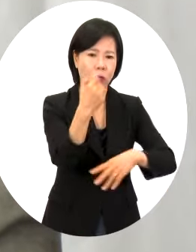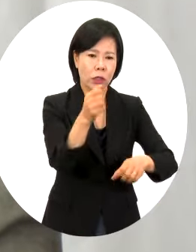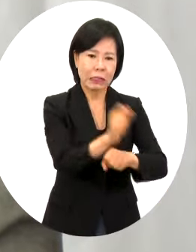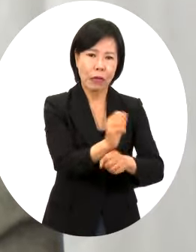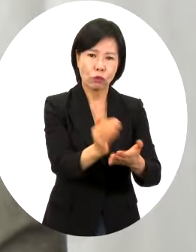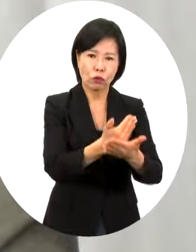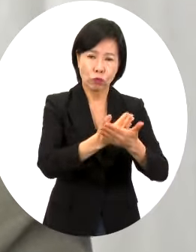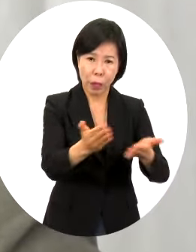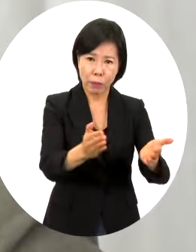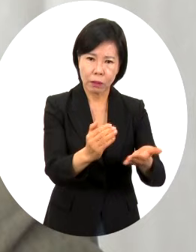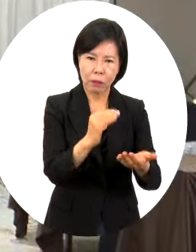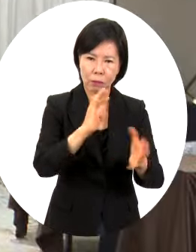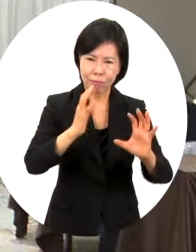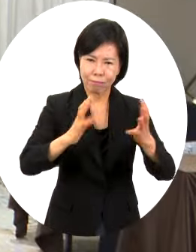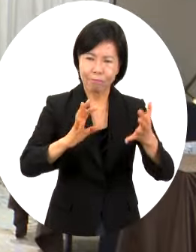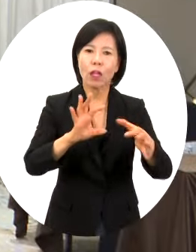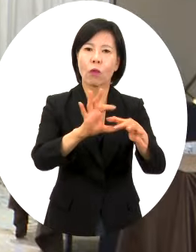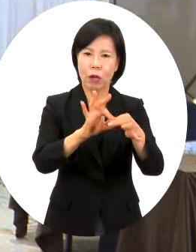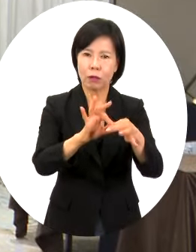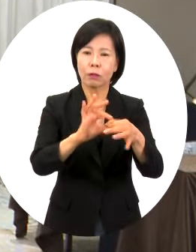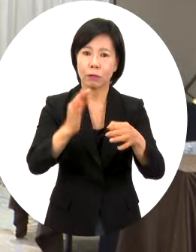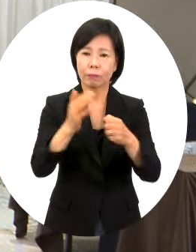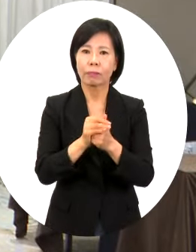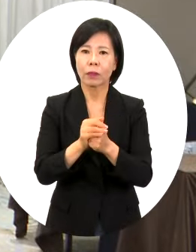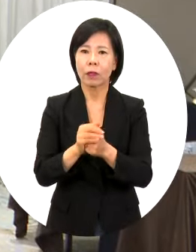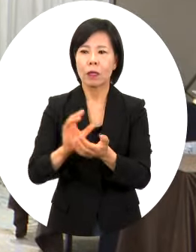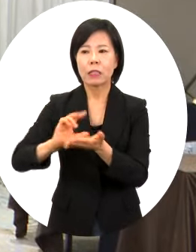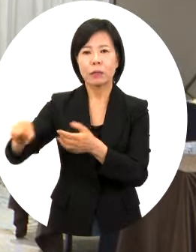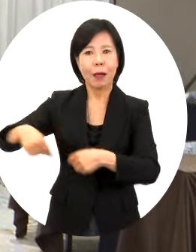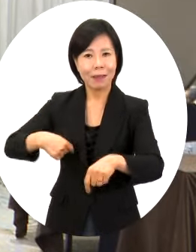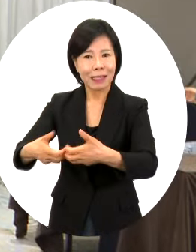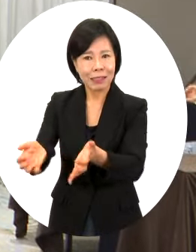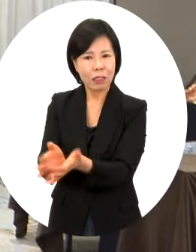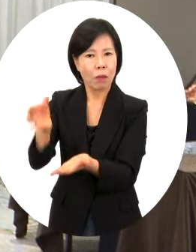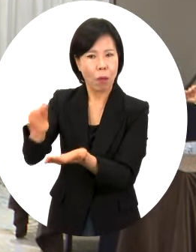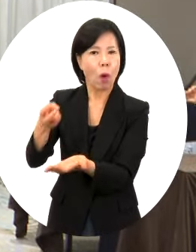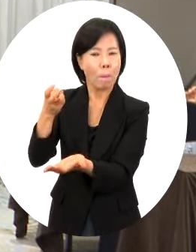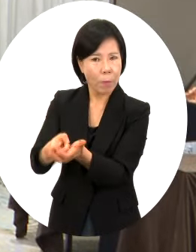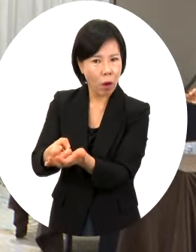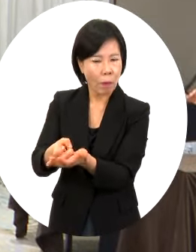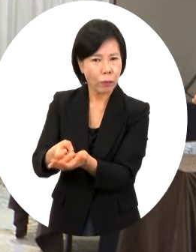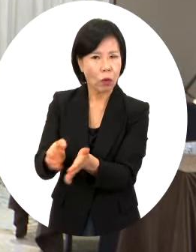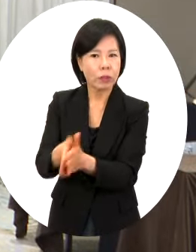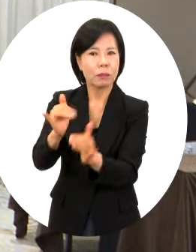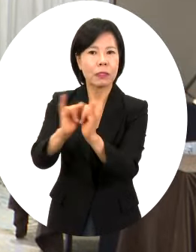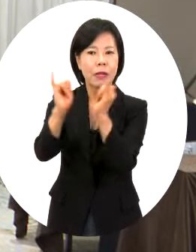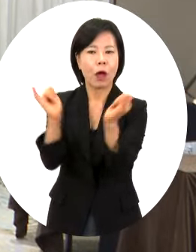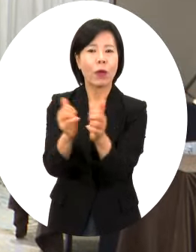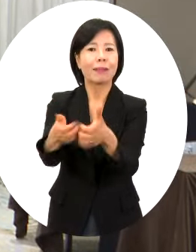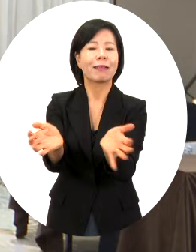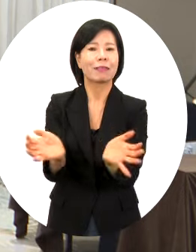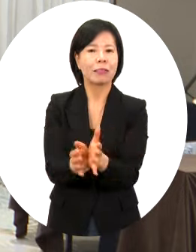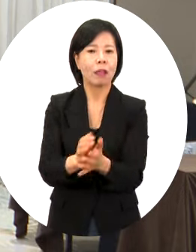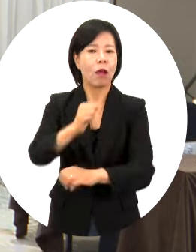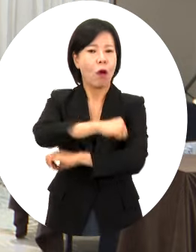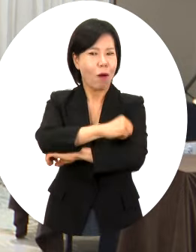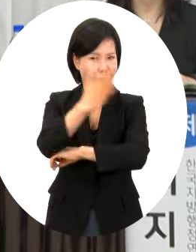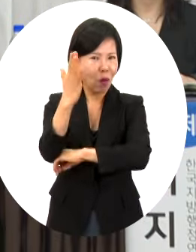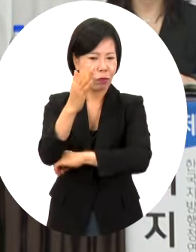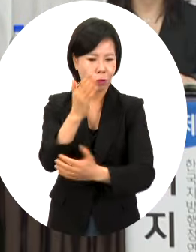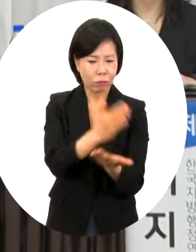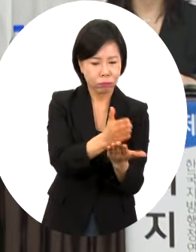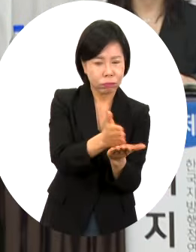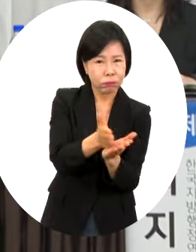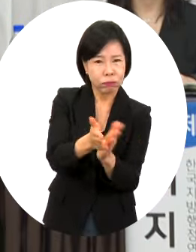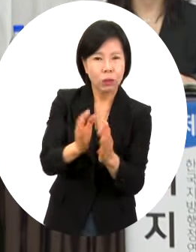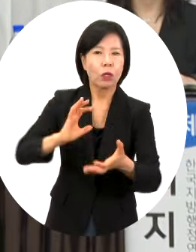사무기능의 재분배를 주제로 발제가 진행됐습니다. 이어 지방자치, 재정, 법제, 시민사회단체, 언론